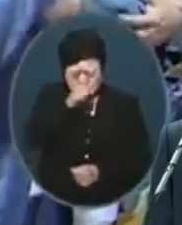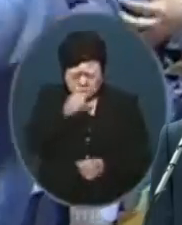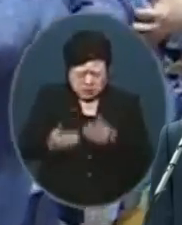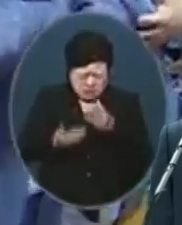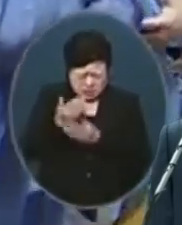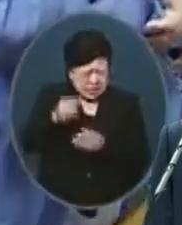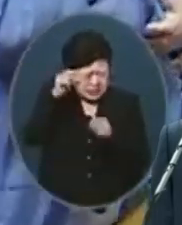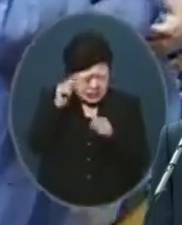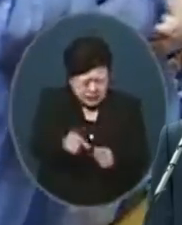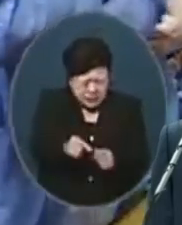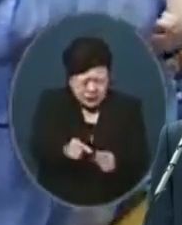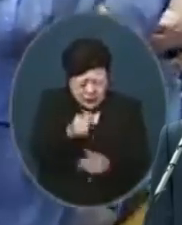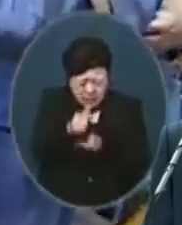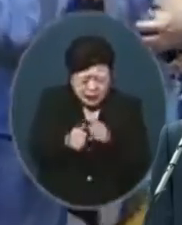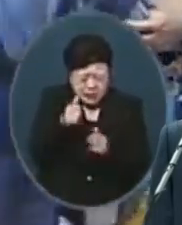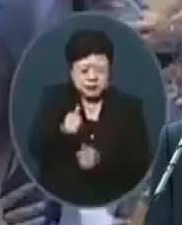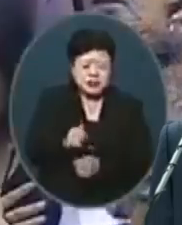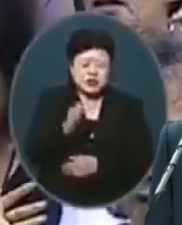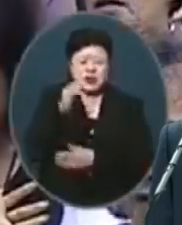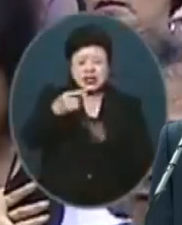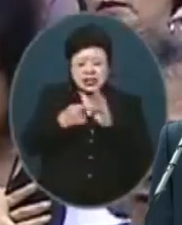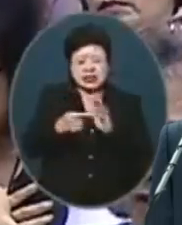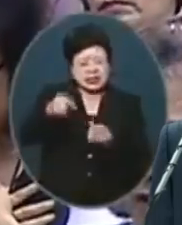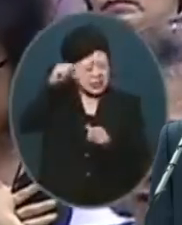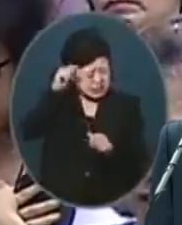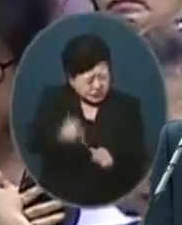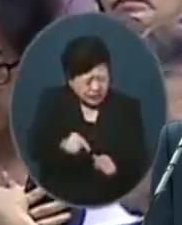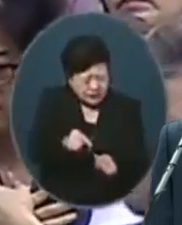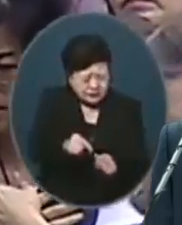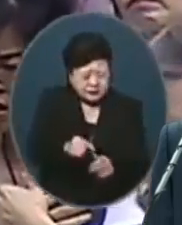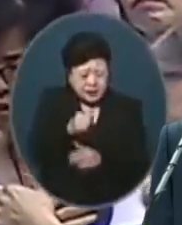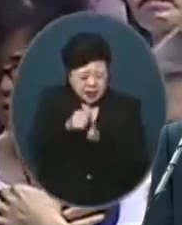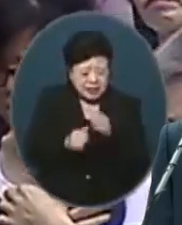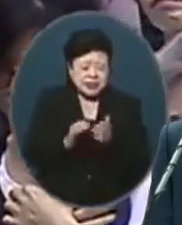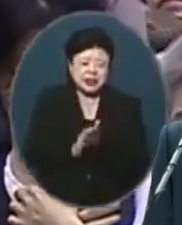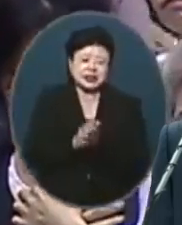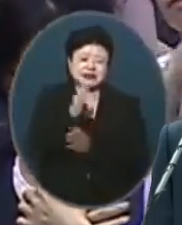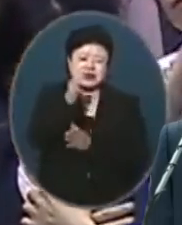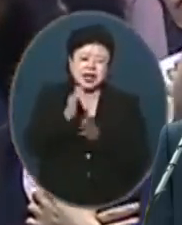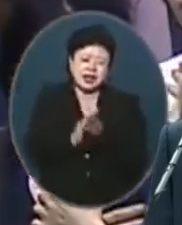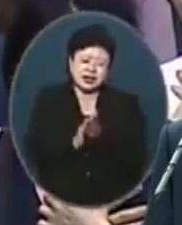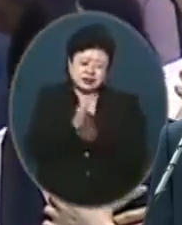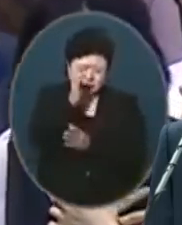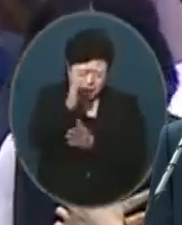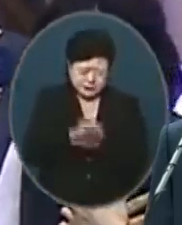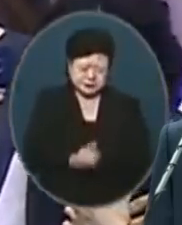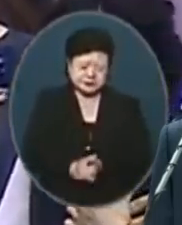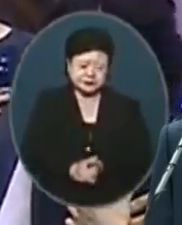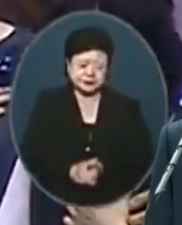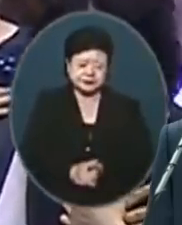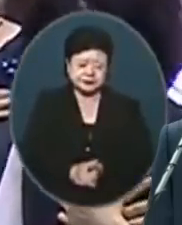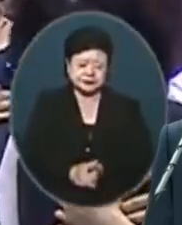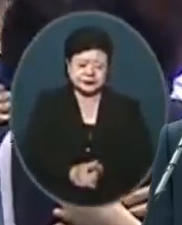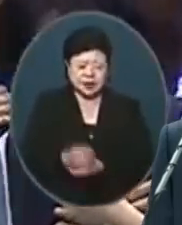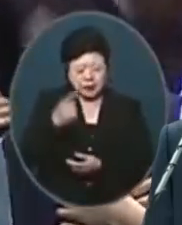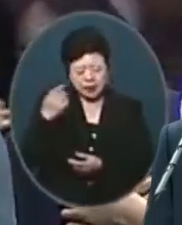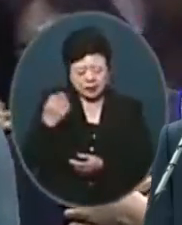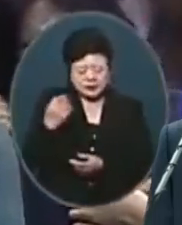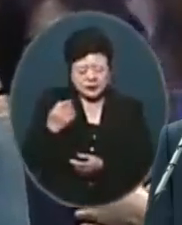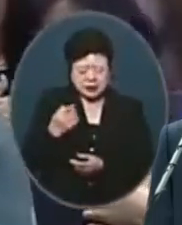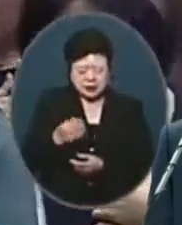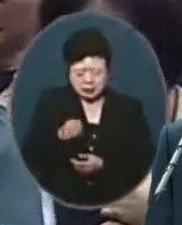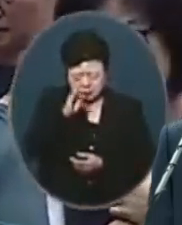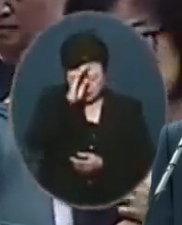일어날지어다. 하나님의 영광이 나타날지어다. 할렐루야, 할렐루야. 두통으로 고생하는